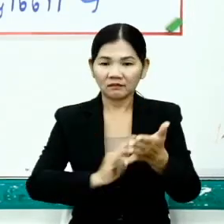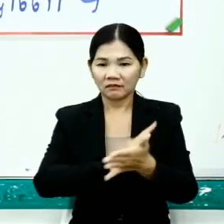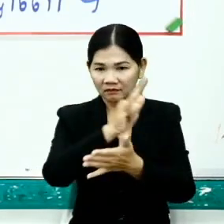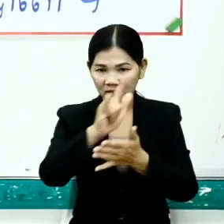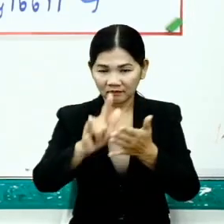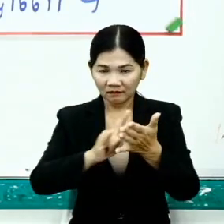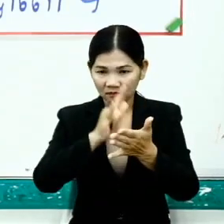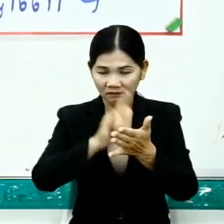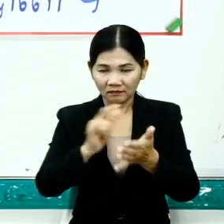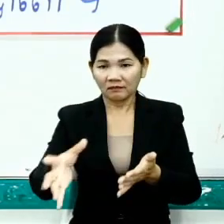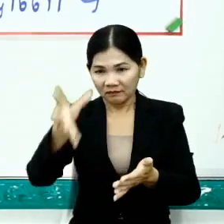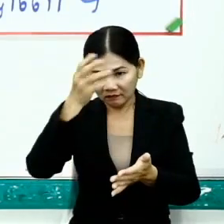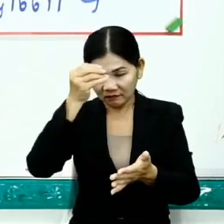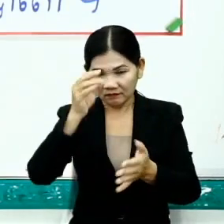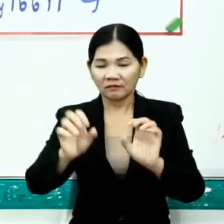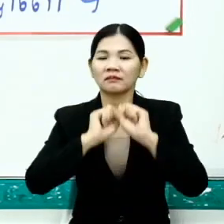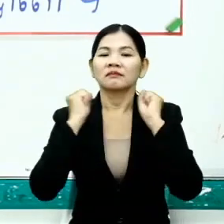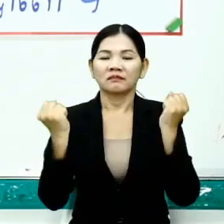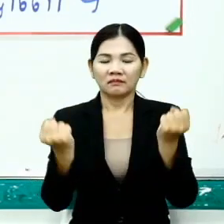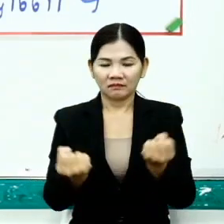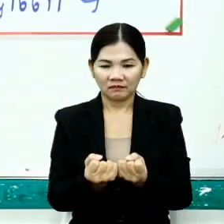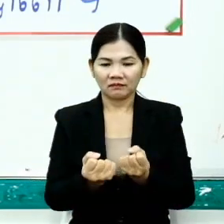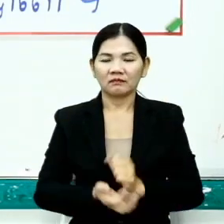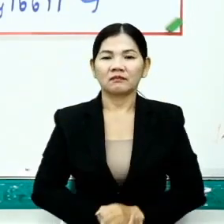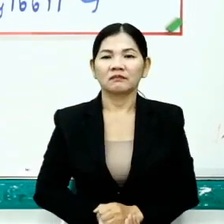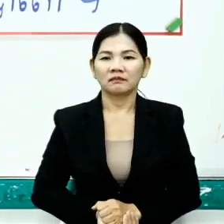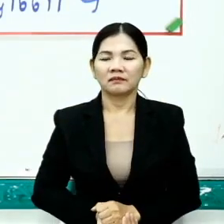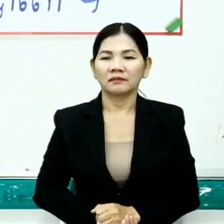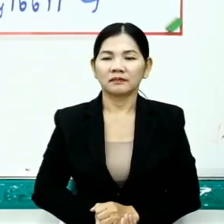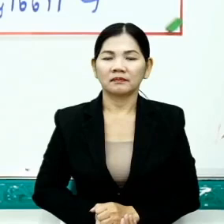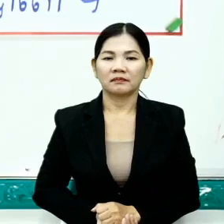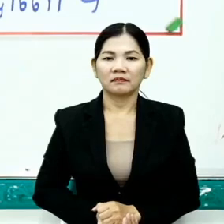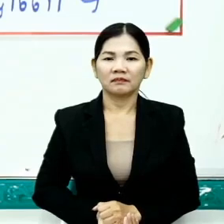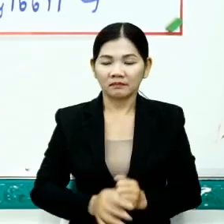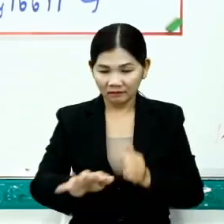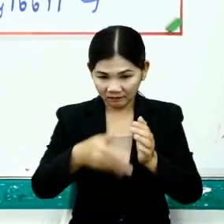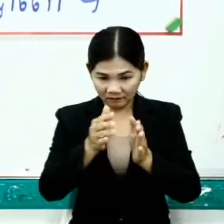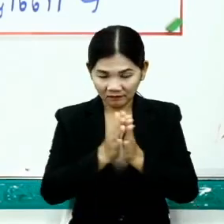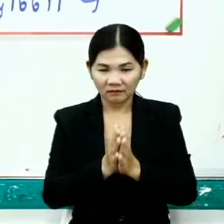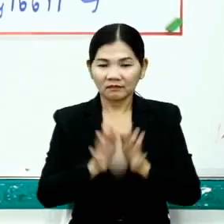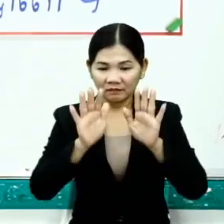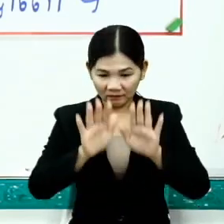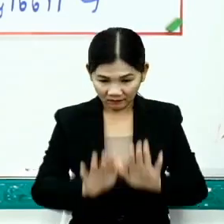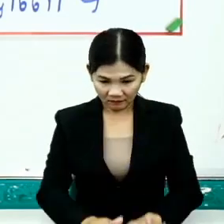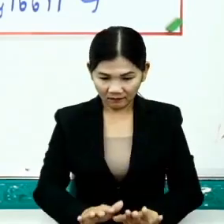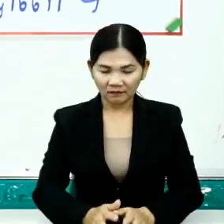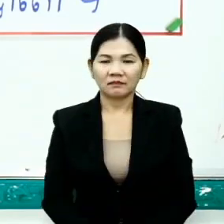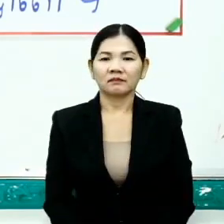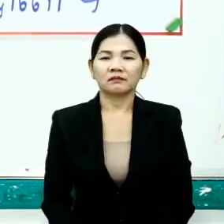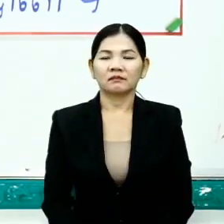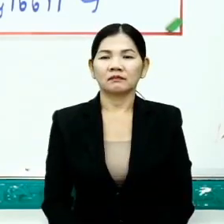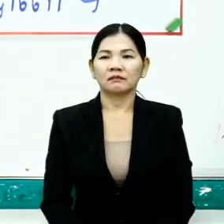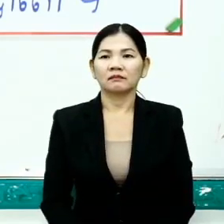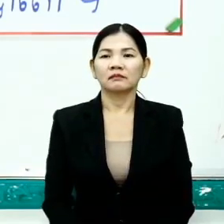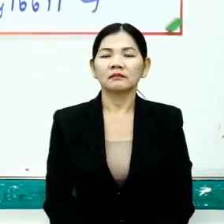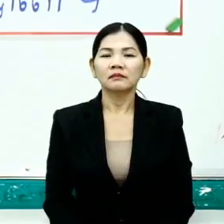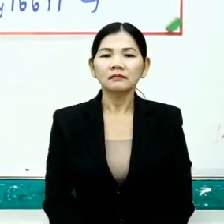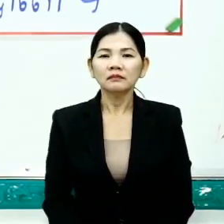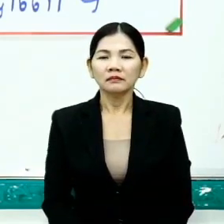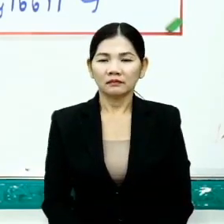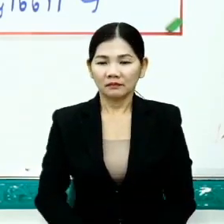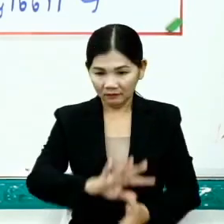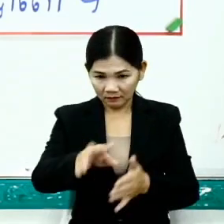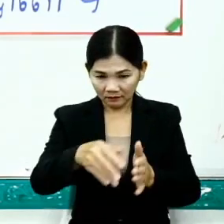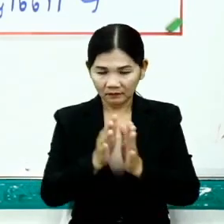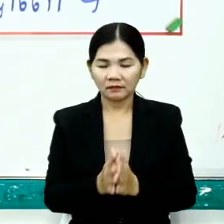សាឡាមតីសិក្សាសហគមចាអរគុណកូនគឺចោះចាអរគុ